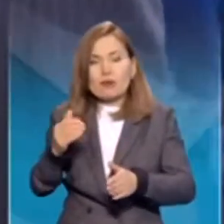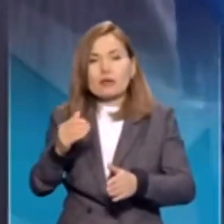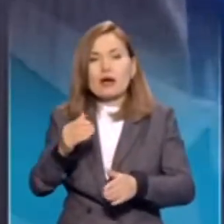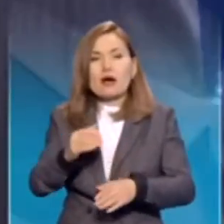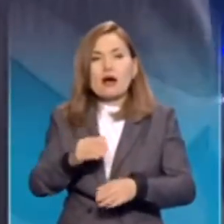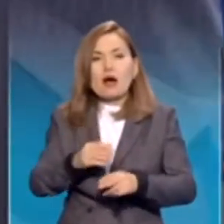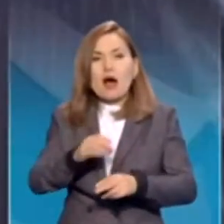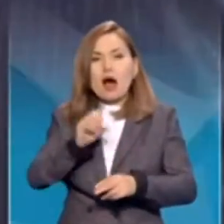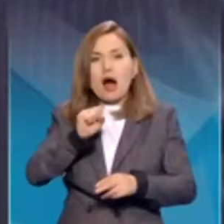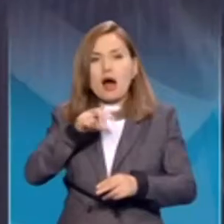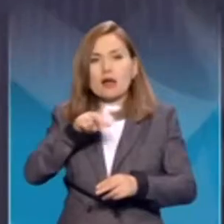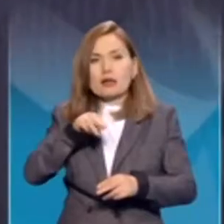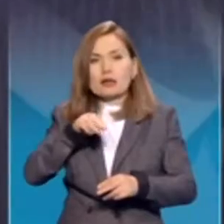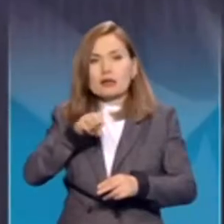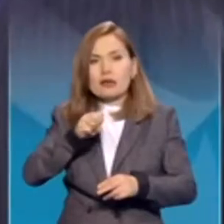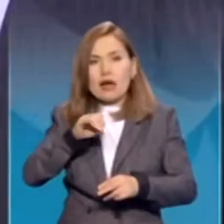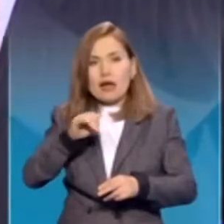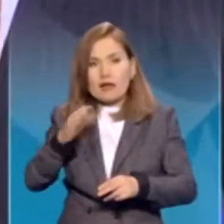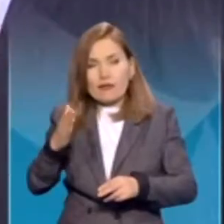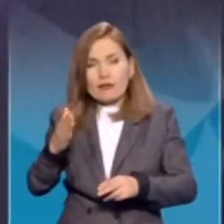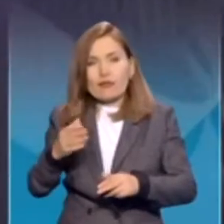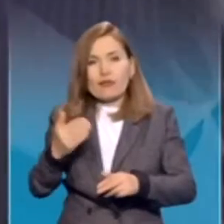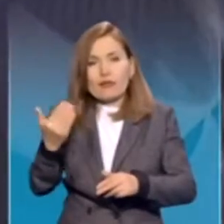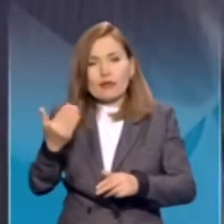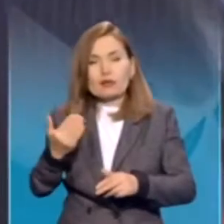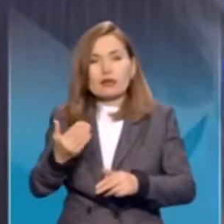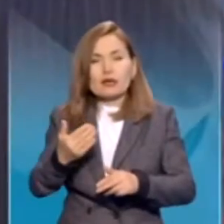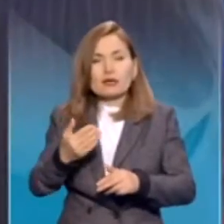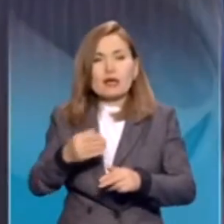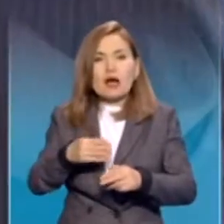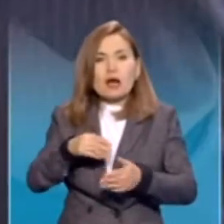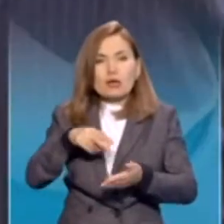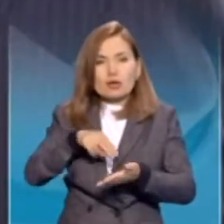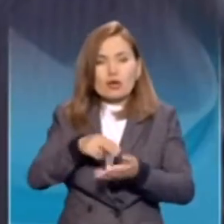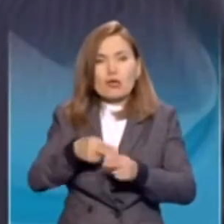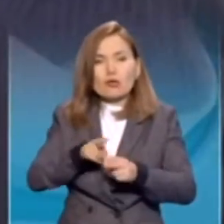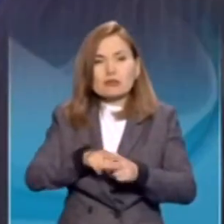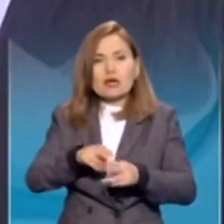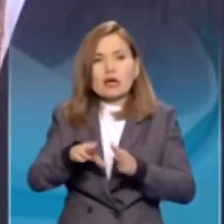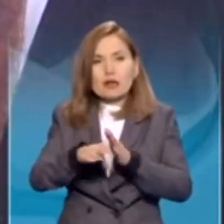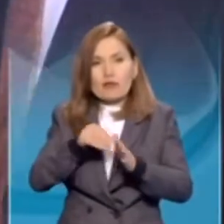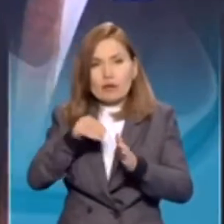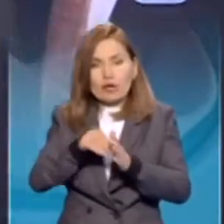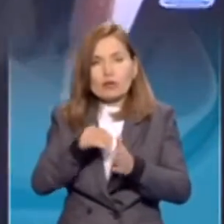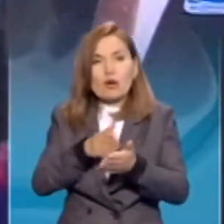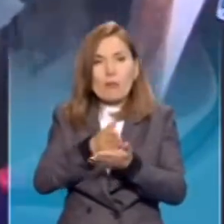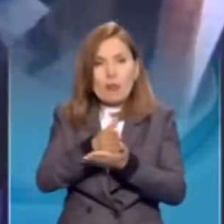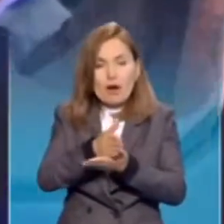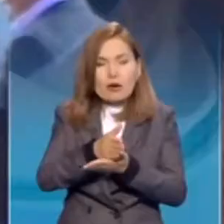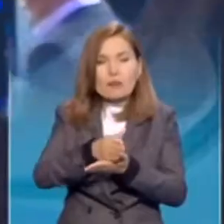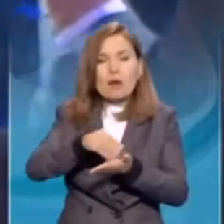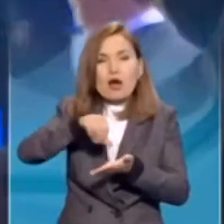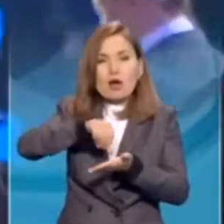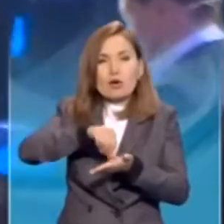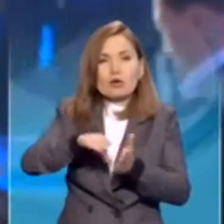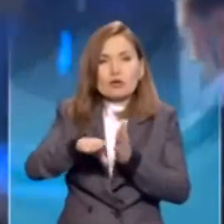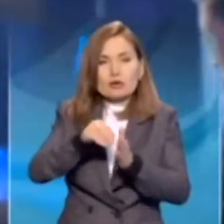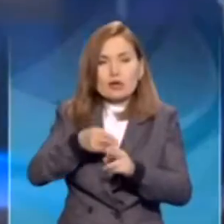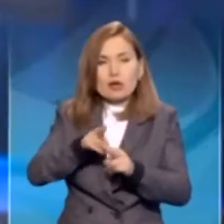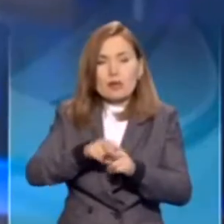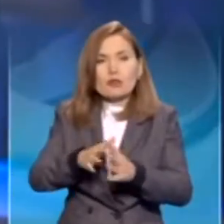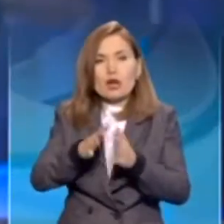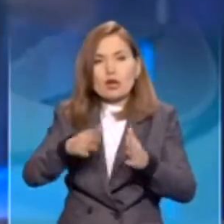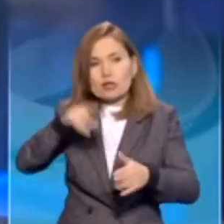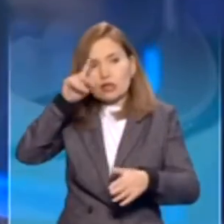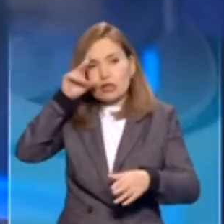aleykum Qazaqstan halkı. Referendumğa bardıñız ba, dawıs berdiñiz ba? Ärine, men bugün ülken zor